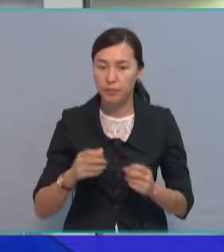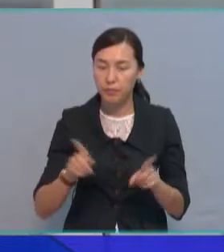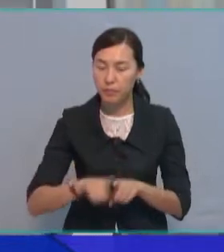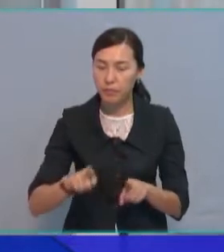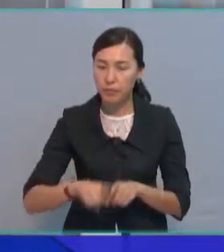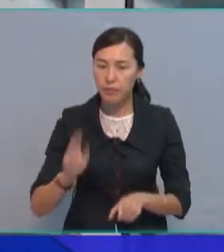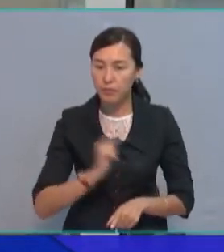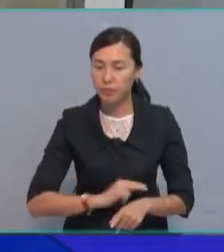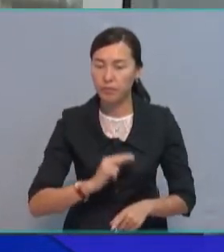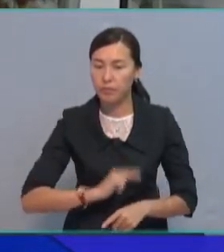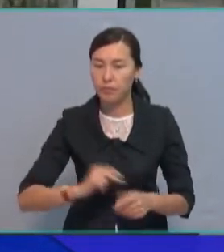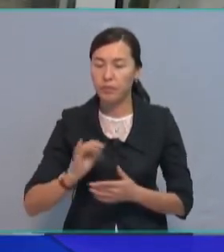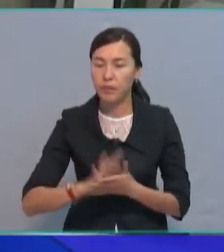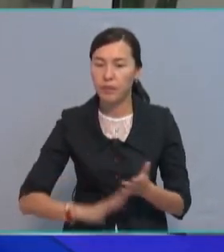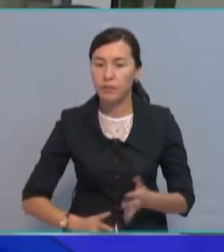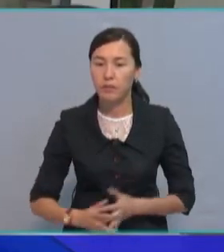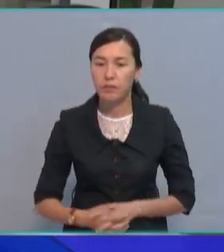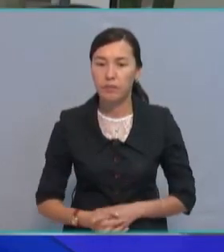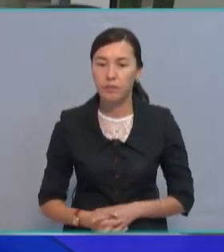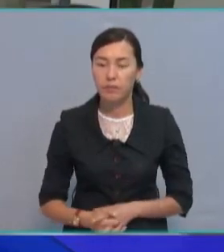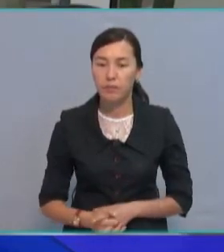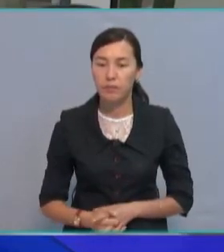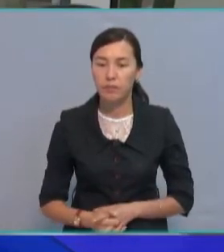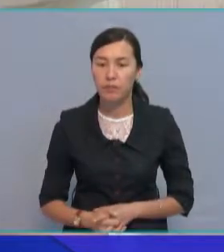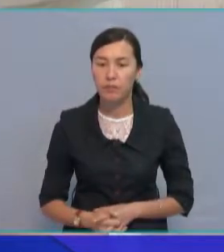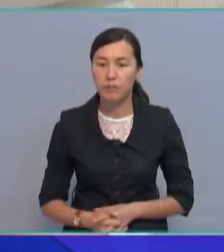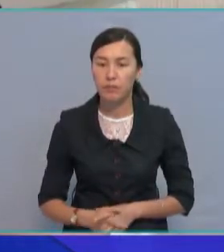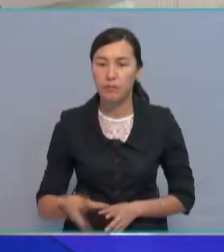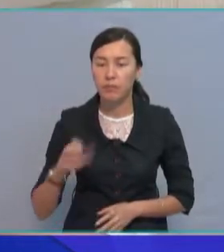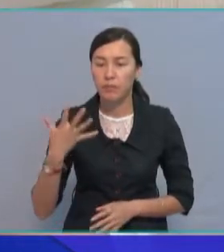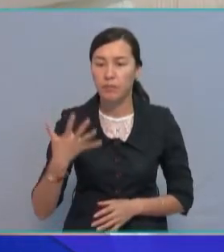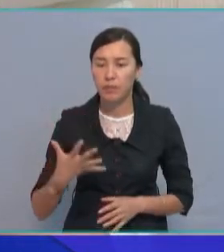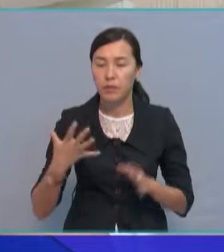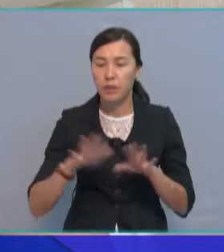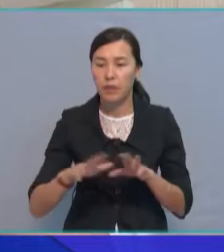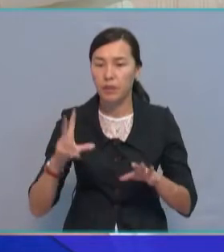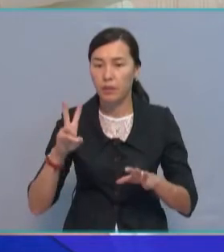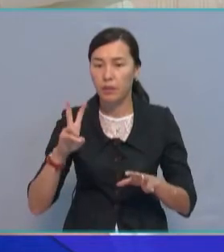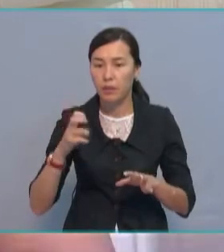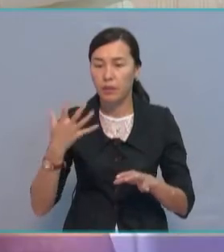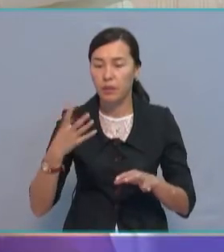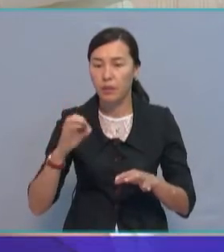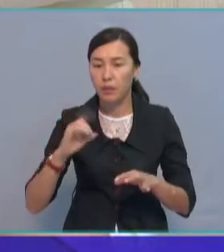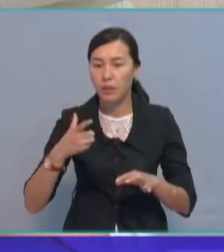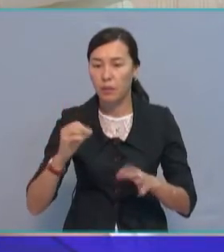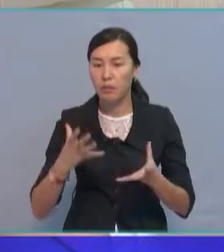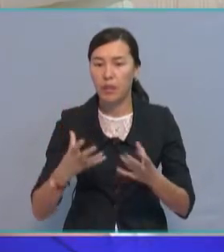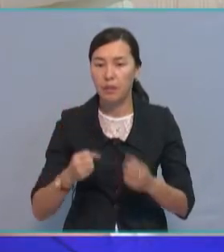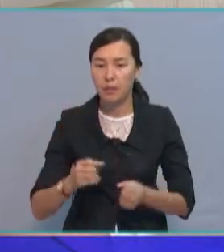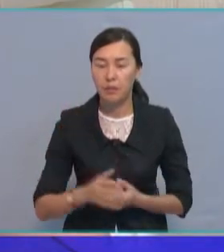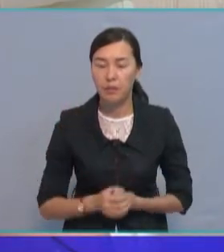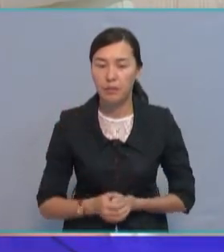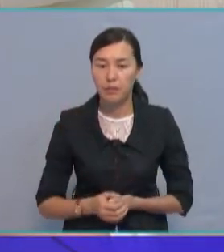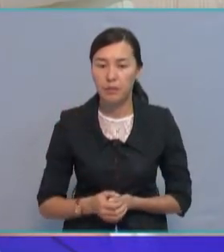түсіндірме жұмыстарын қызу жүргізіп жатыр. Биыл сол 350 баланың 250-ін e-gov арқылы